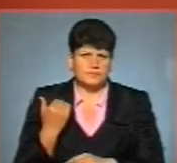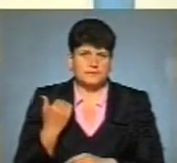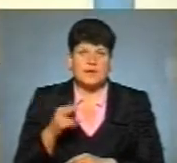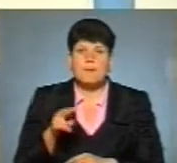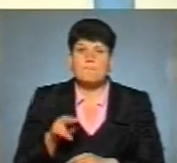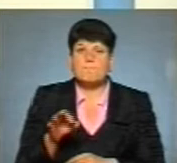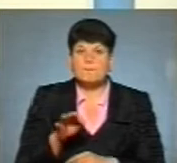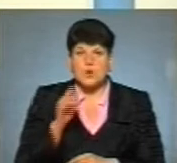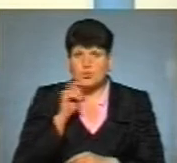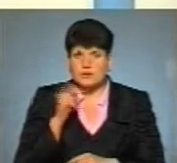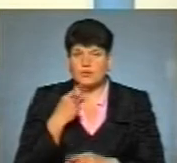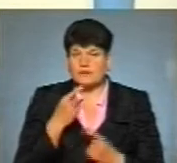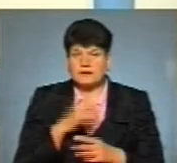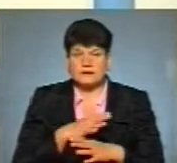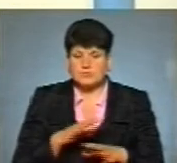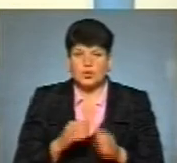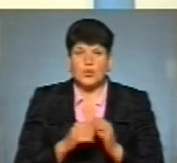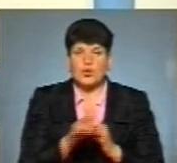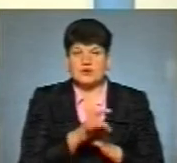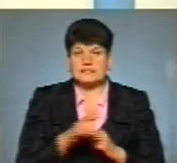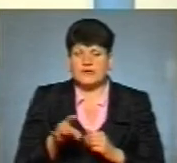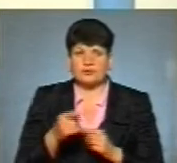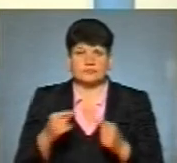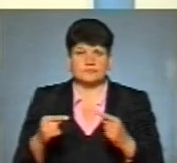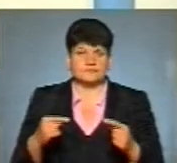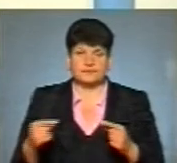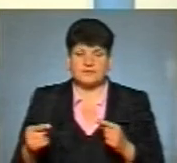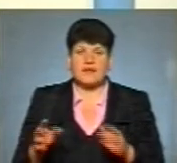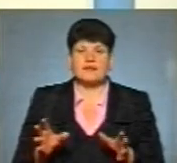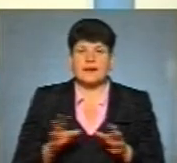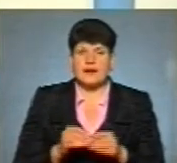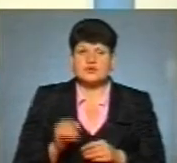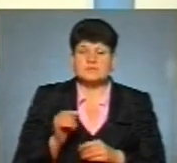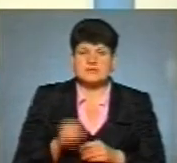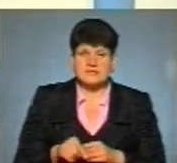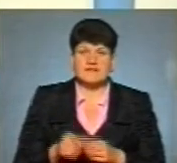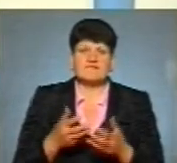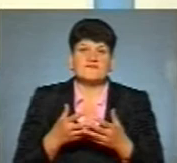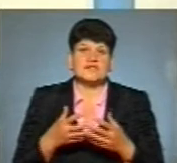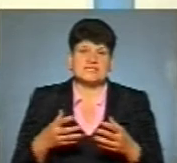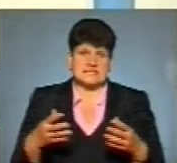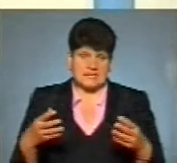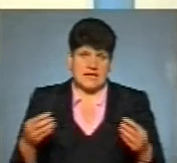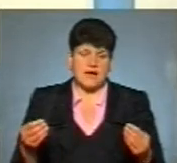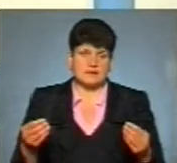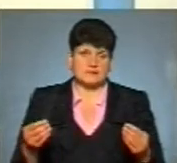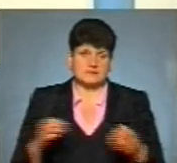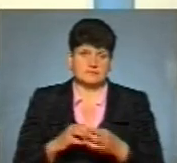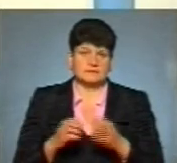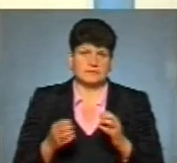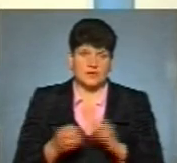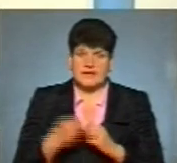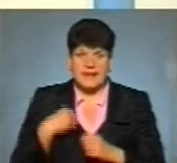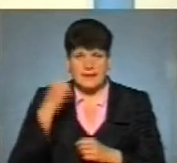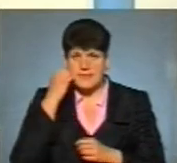Україну не буду казати, бо це кожен регіон в кожен раз попадає. Разом з тим, таких весняних, будемо казати, стихій, я